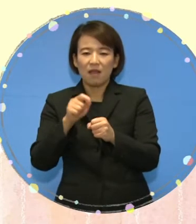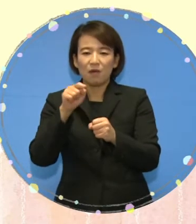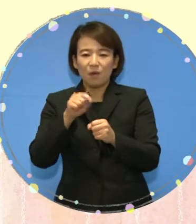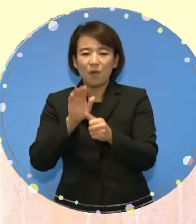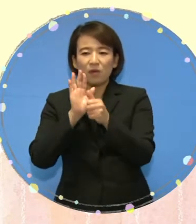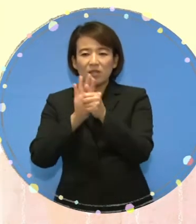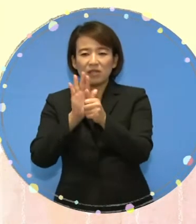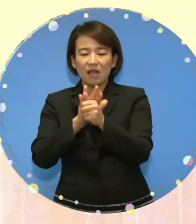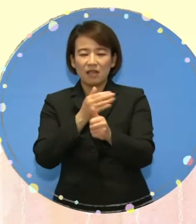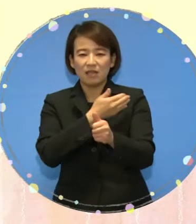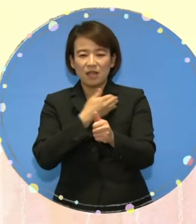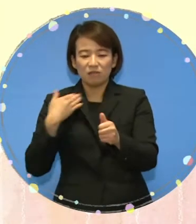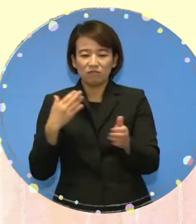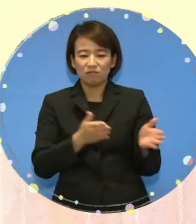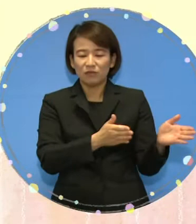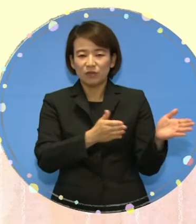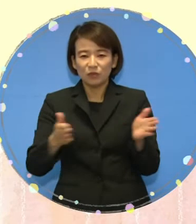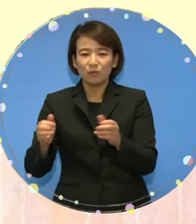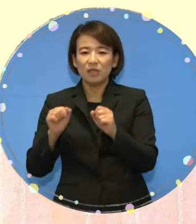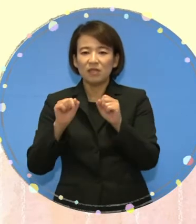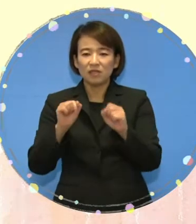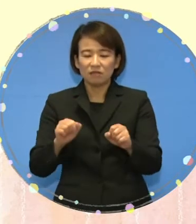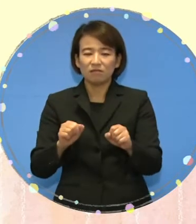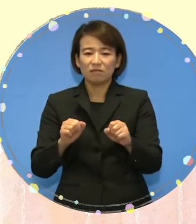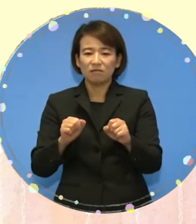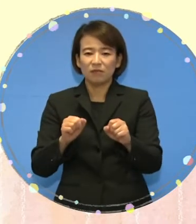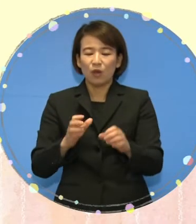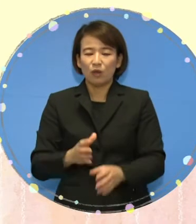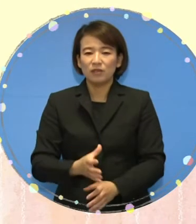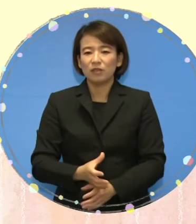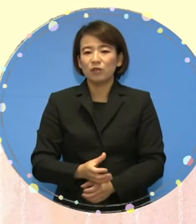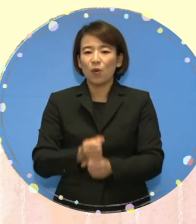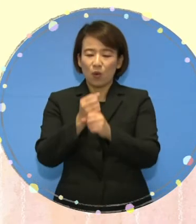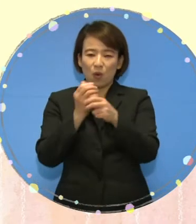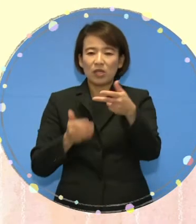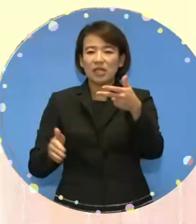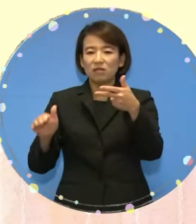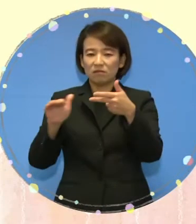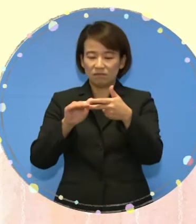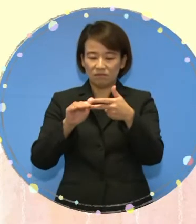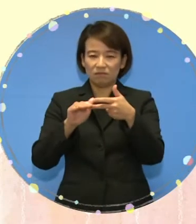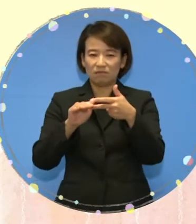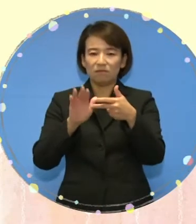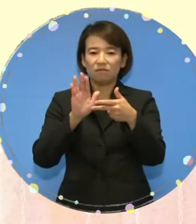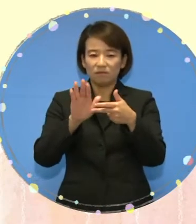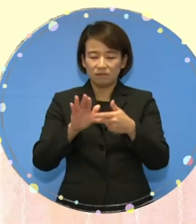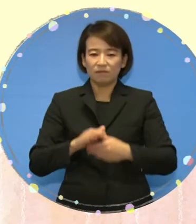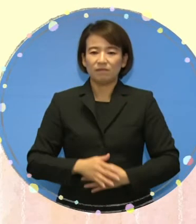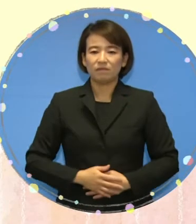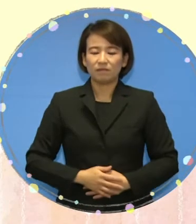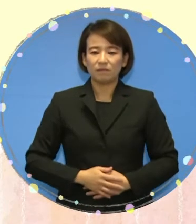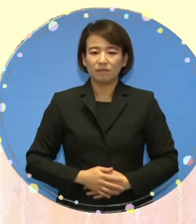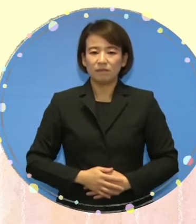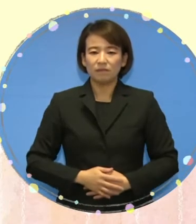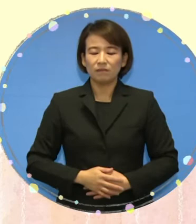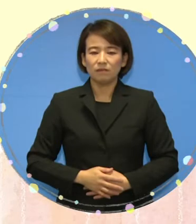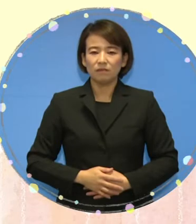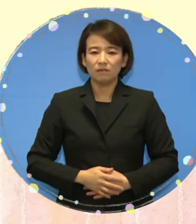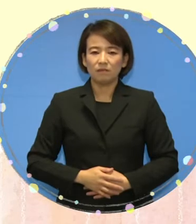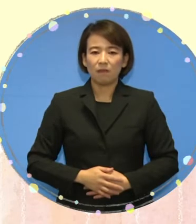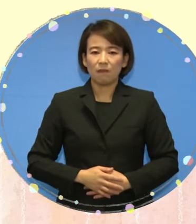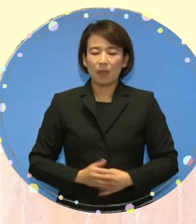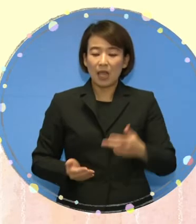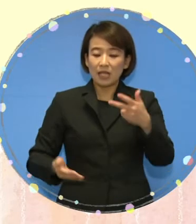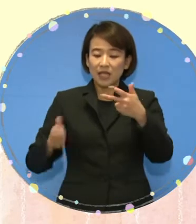それを支援する体制を整えた多目的複合押せっとして活用していく計画ですなお